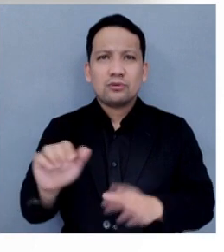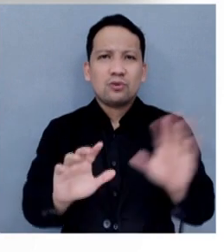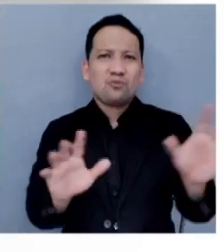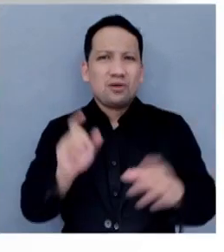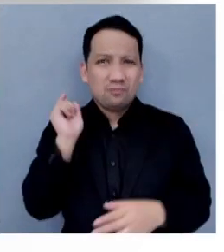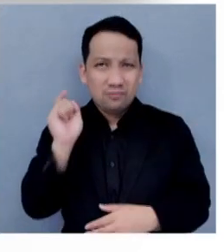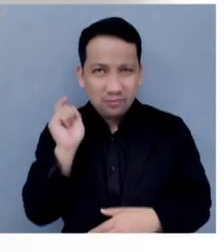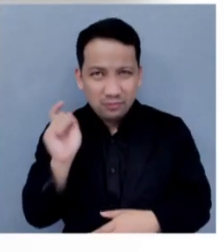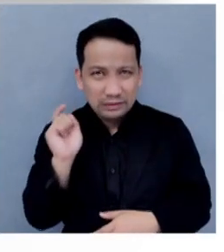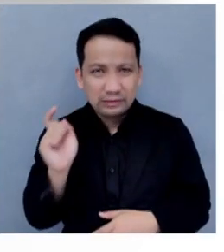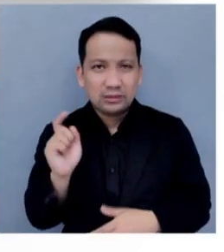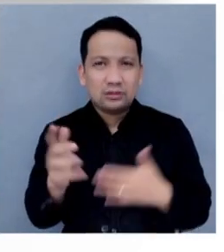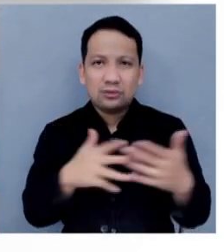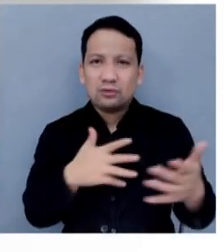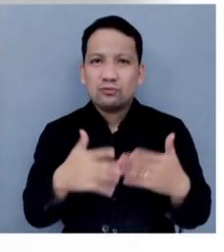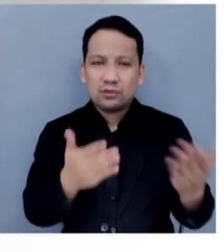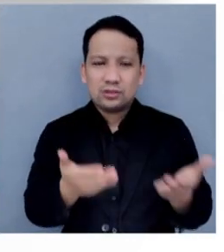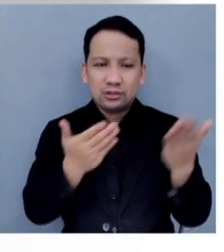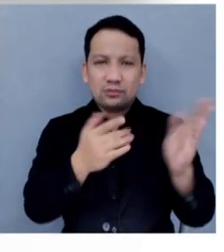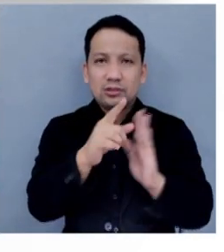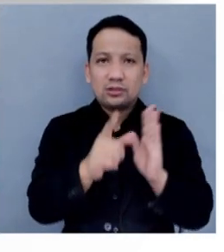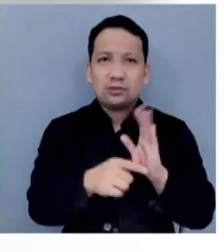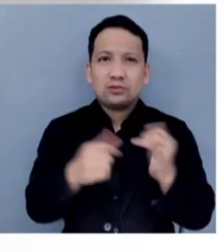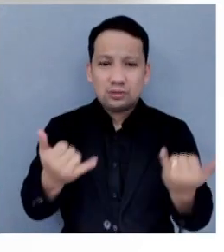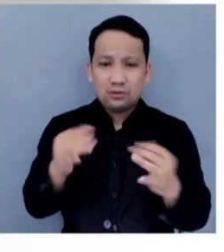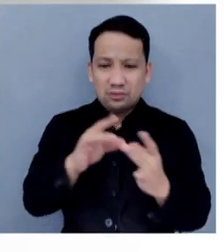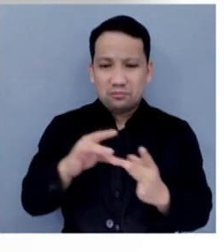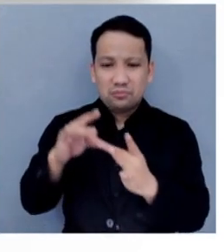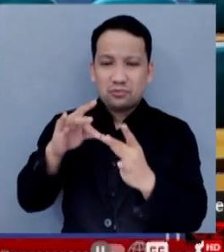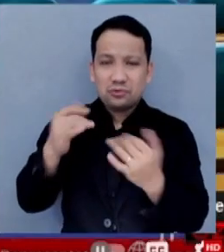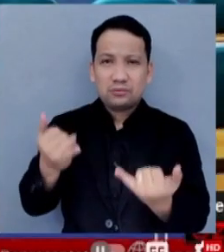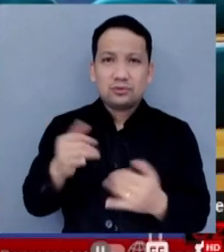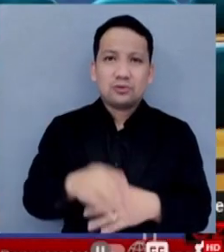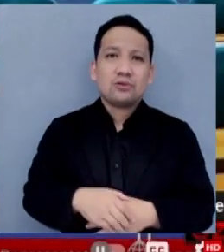kahit anong panukala, lalong-lalo na ito.